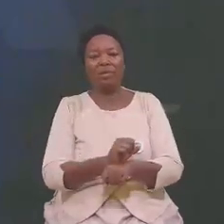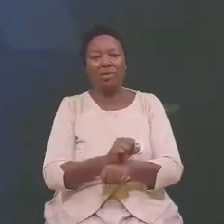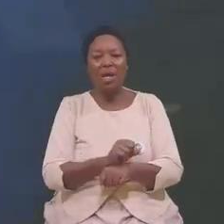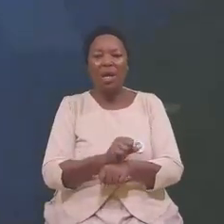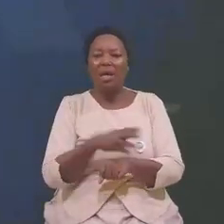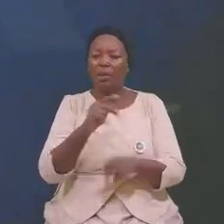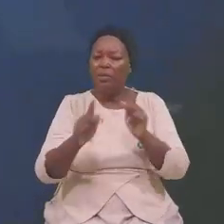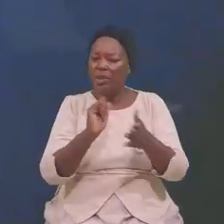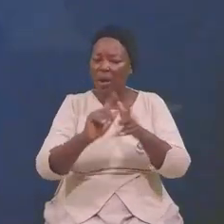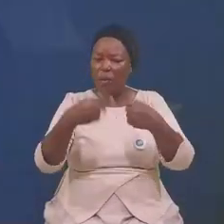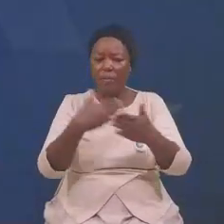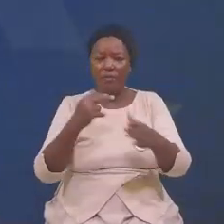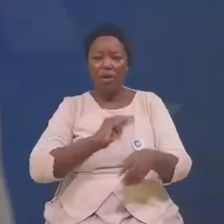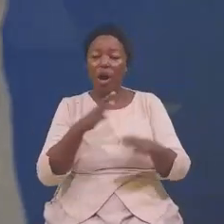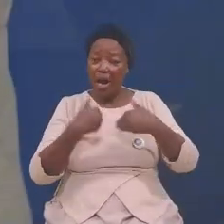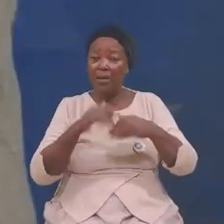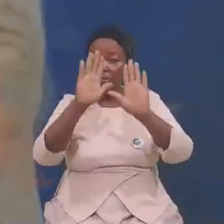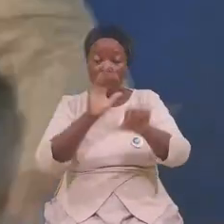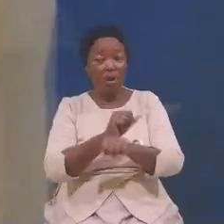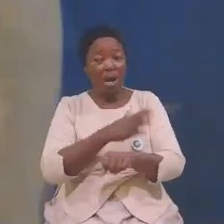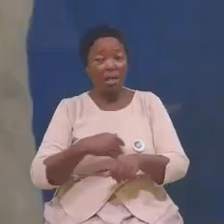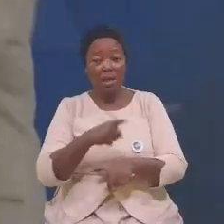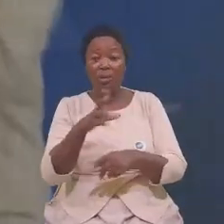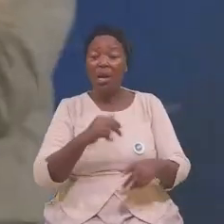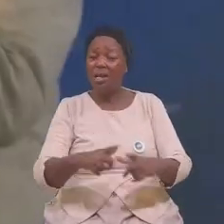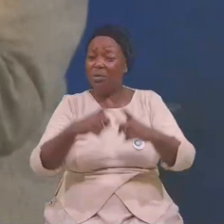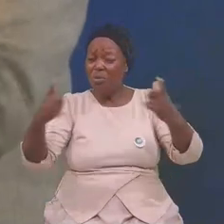Ceux qui nous ont devancés avaient des miracles et c'était de grands miracles.